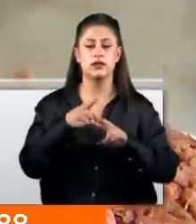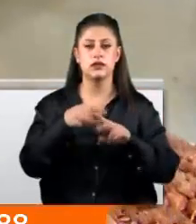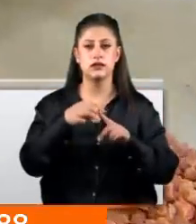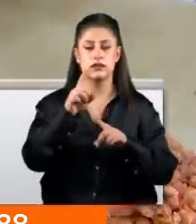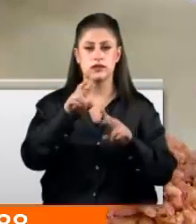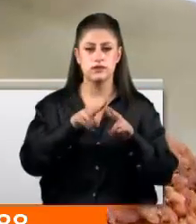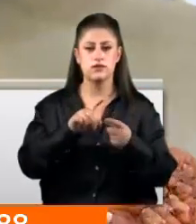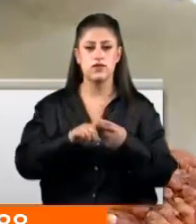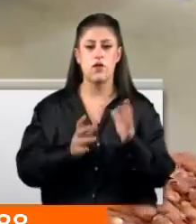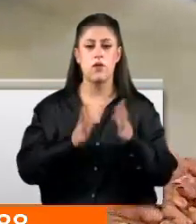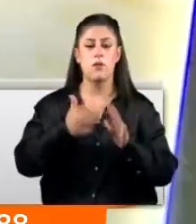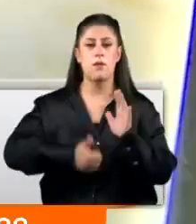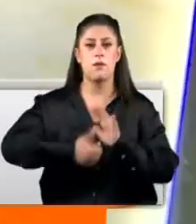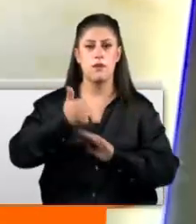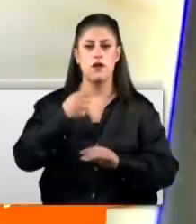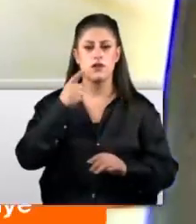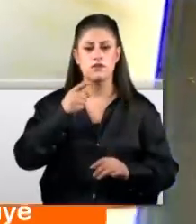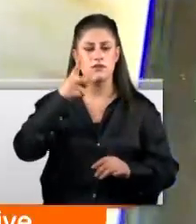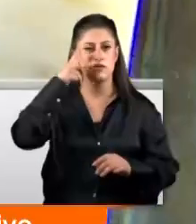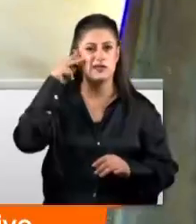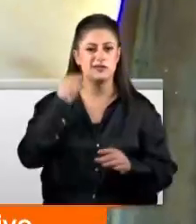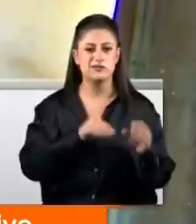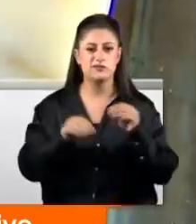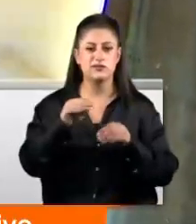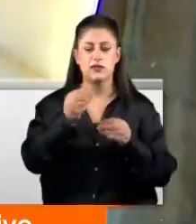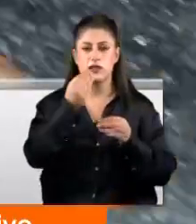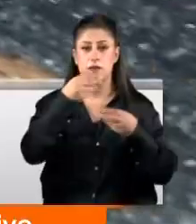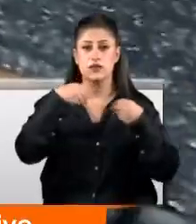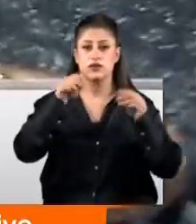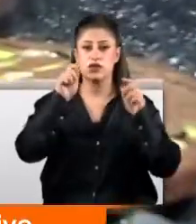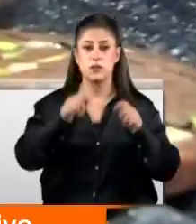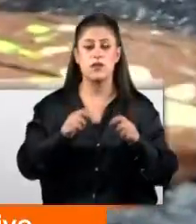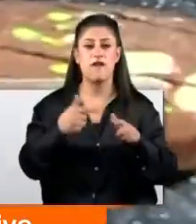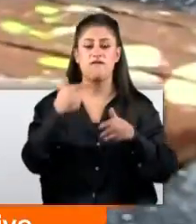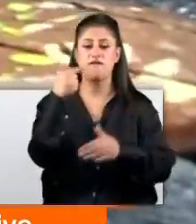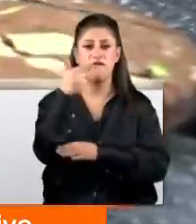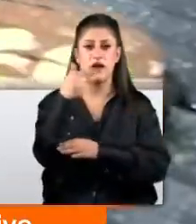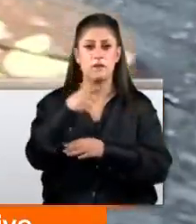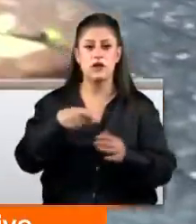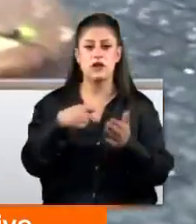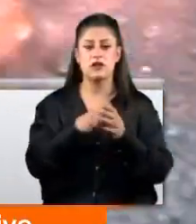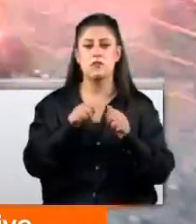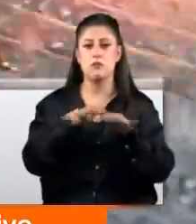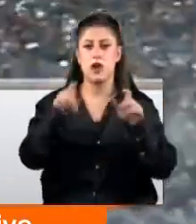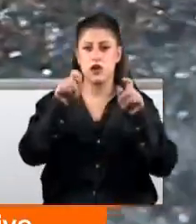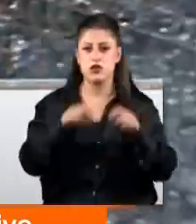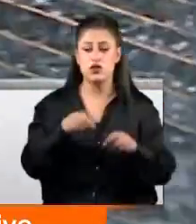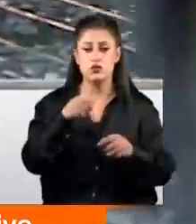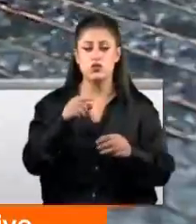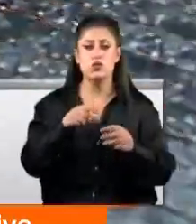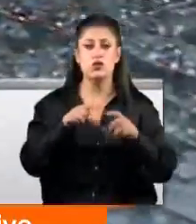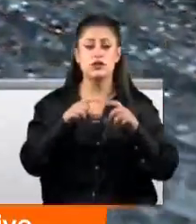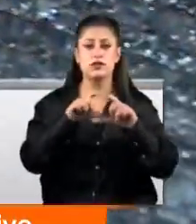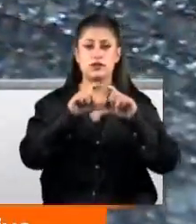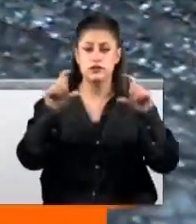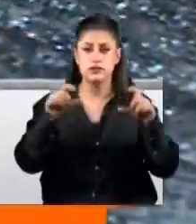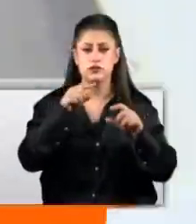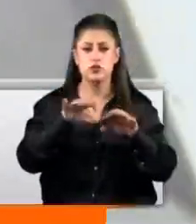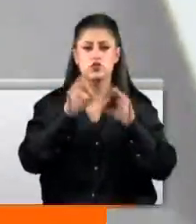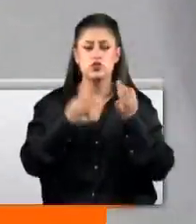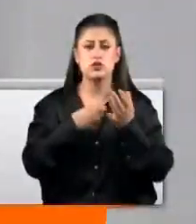Bakanlığı taklit, taşiş ve hileli gıda satışı yapan firmalar listesini açıklamıştı. İşte o listede onlarca sucuk firması